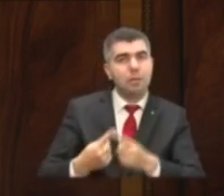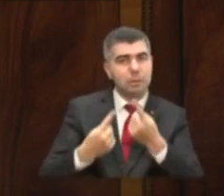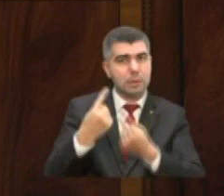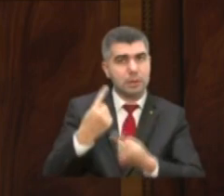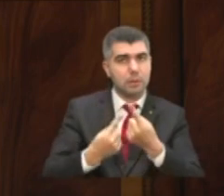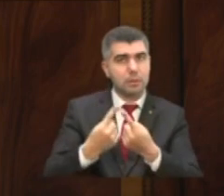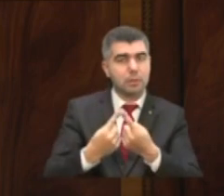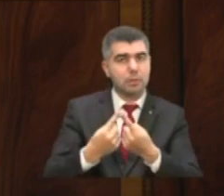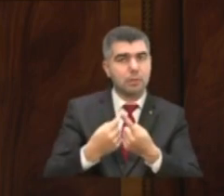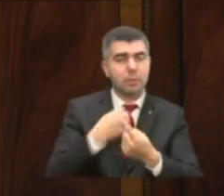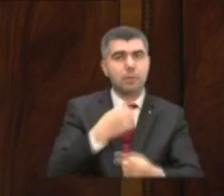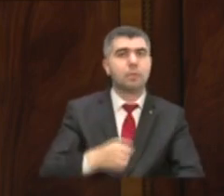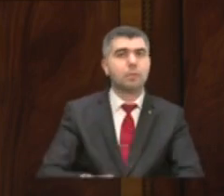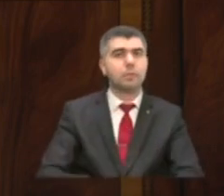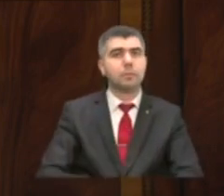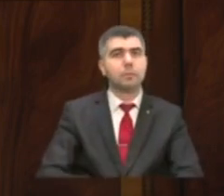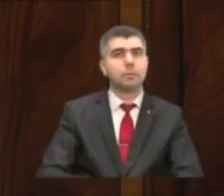ديمقراطي، ماشي الديمقراطية هذا.